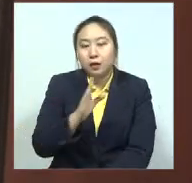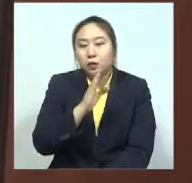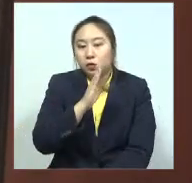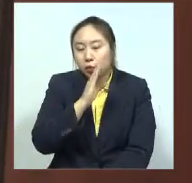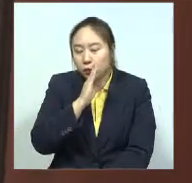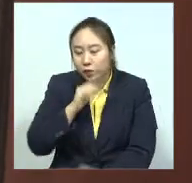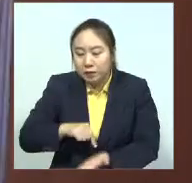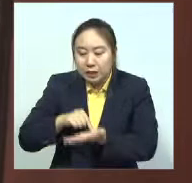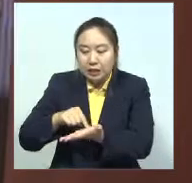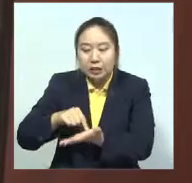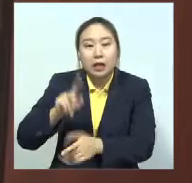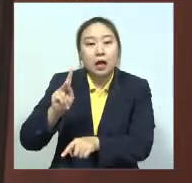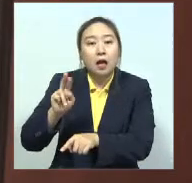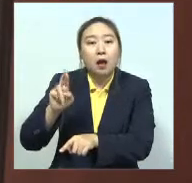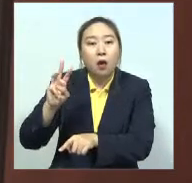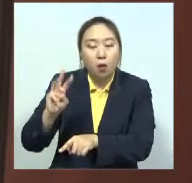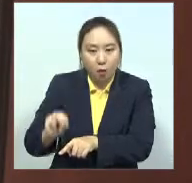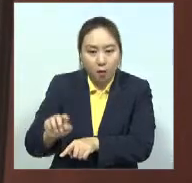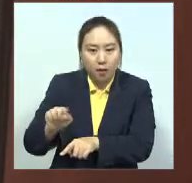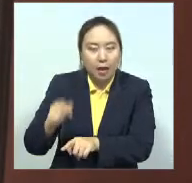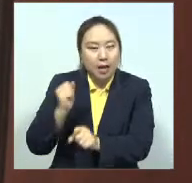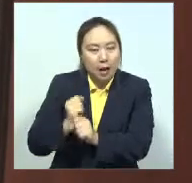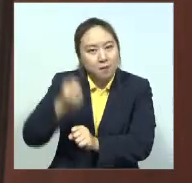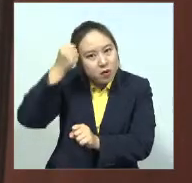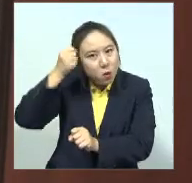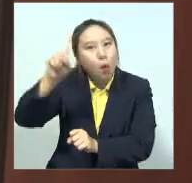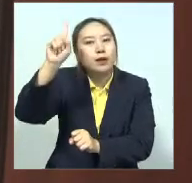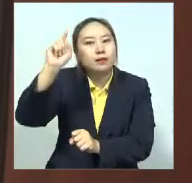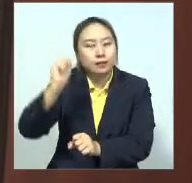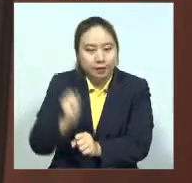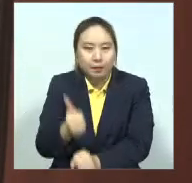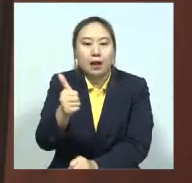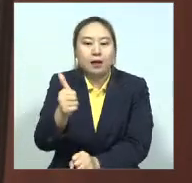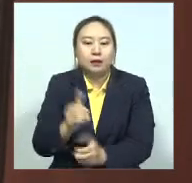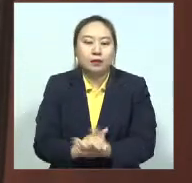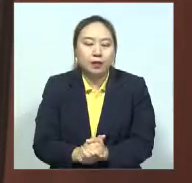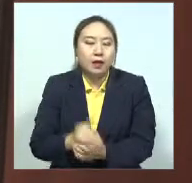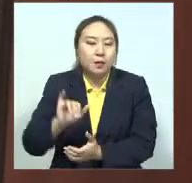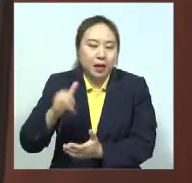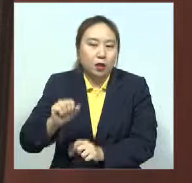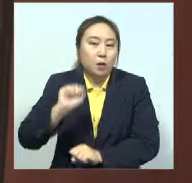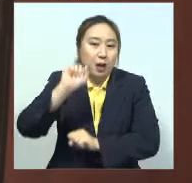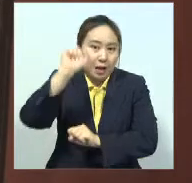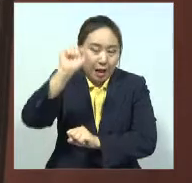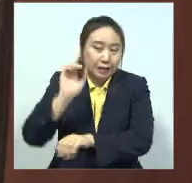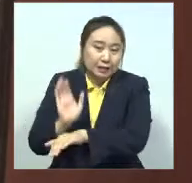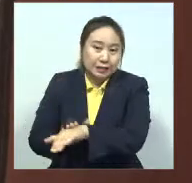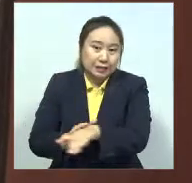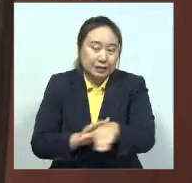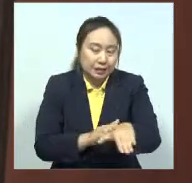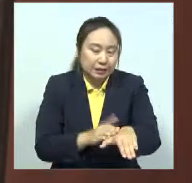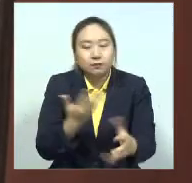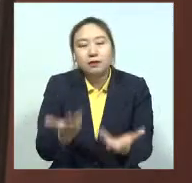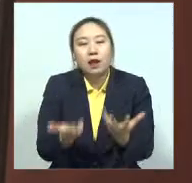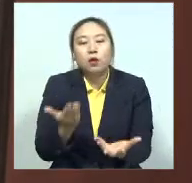าสามารถดำเนินการได้ตั้งแต่1วันเลยนะครับ1วันอาจจะต้องประกาศเชิญชวนผู้คนหรืออย่างไรก็ตั้